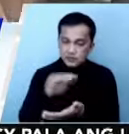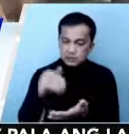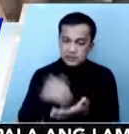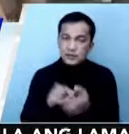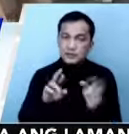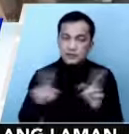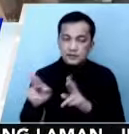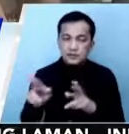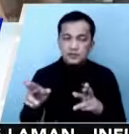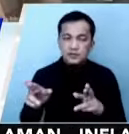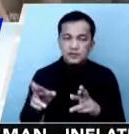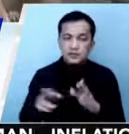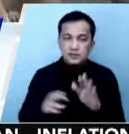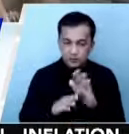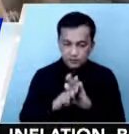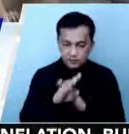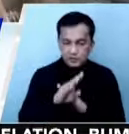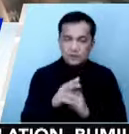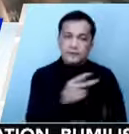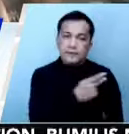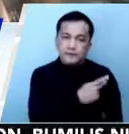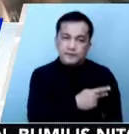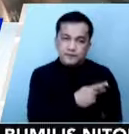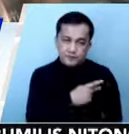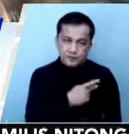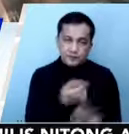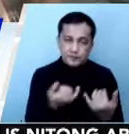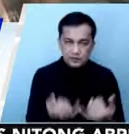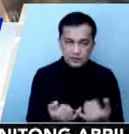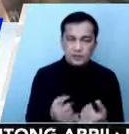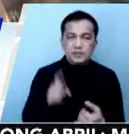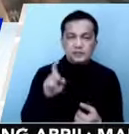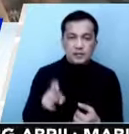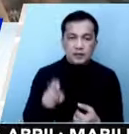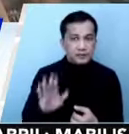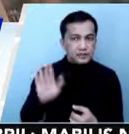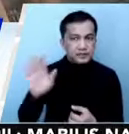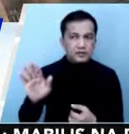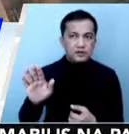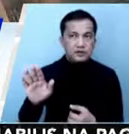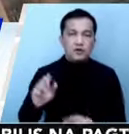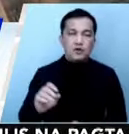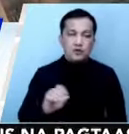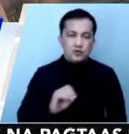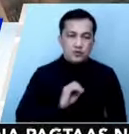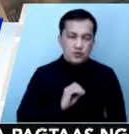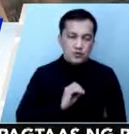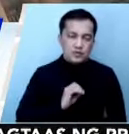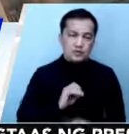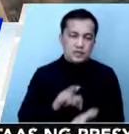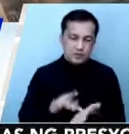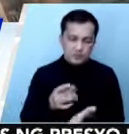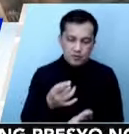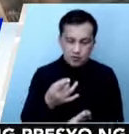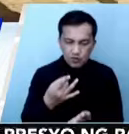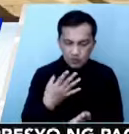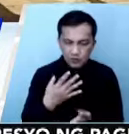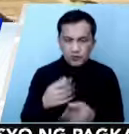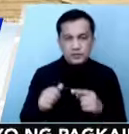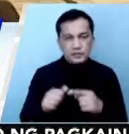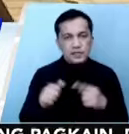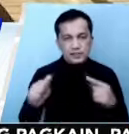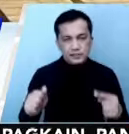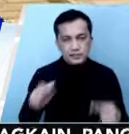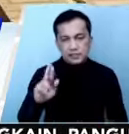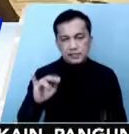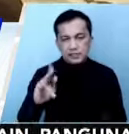pag-surge ng pasyente po ngayon. Dapat po sila ay meron pong mga gamot para po anti-rabies. Pumunta